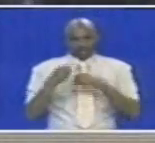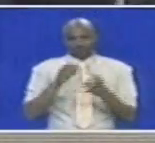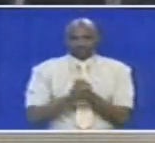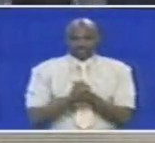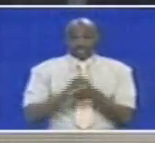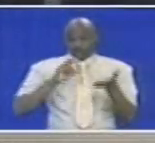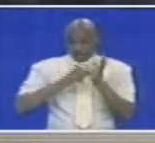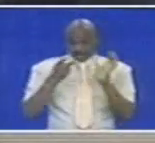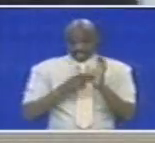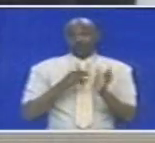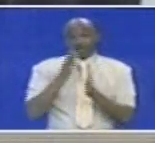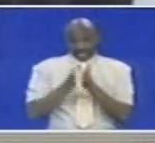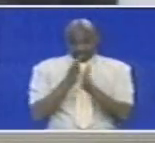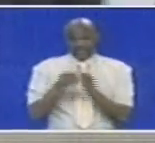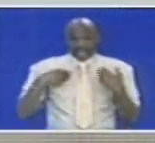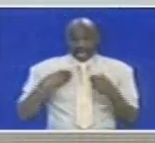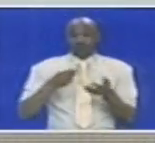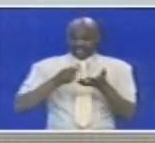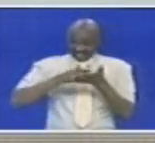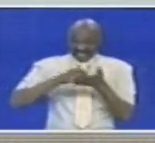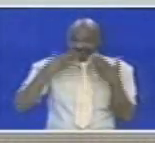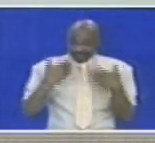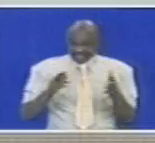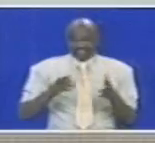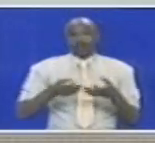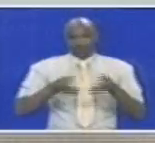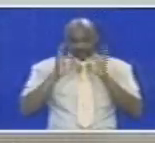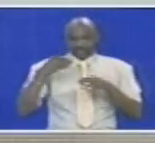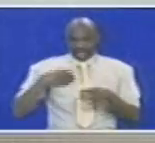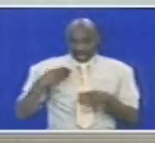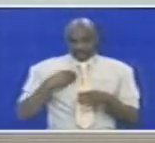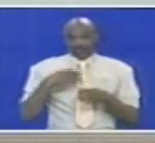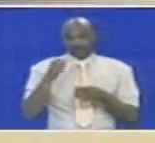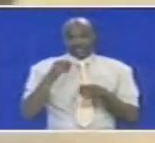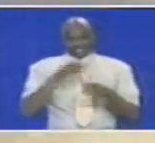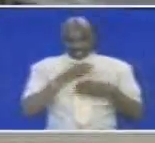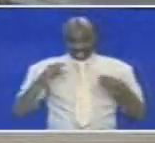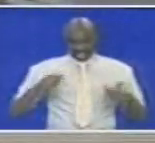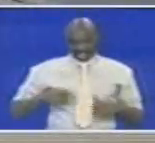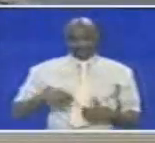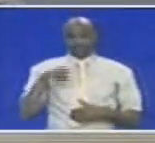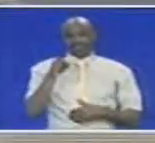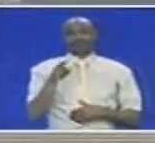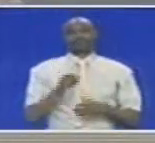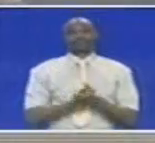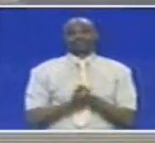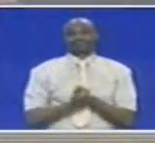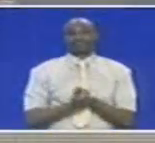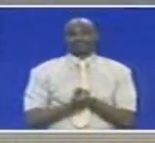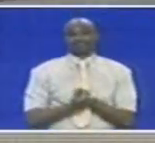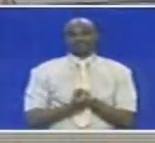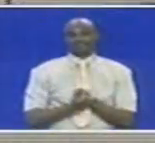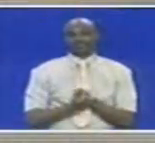Kandarasi ya ujenzi wa reli kutiwa saini rasmi baina ya rais na waziri mkuu wa Uchina siku ya Jumapili. You see,